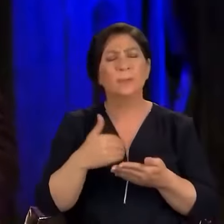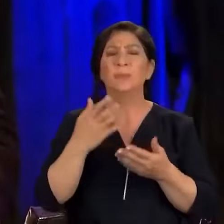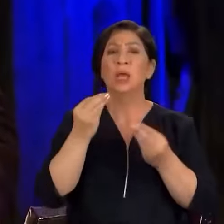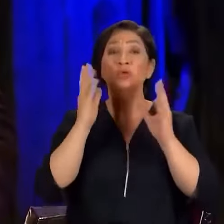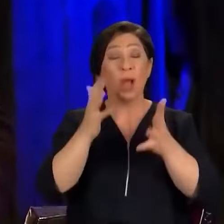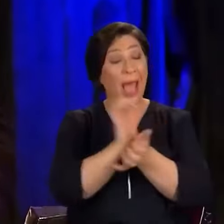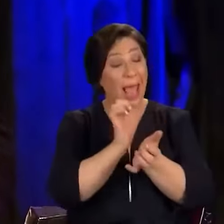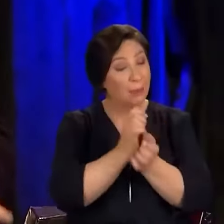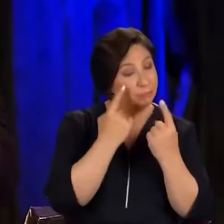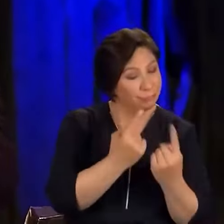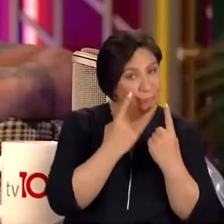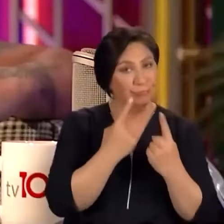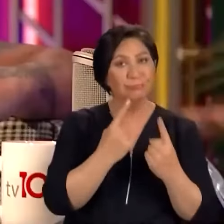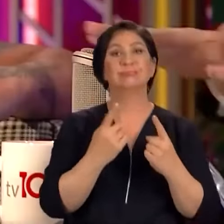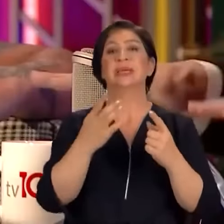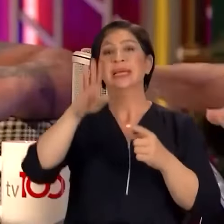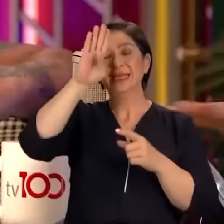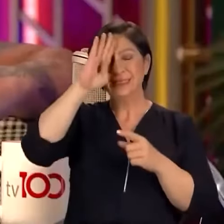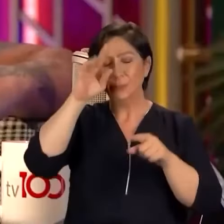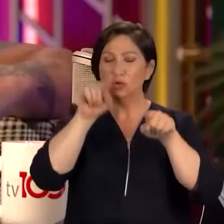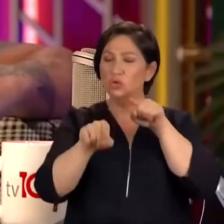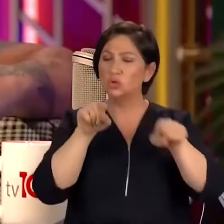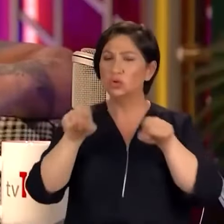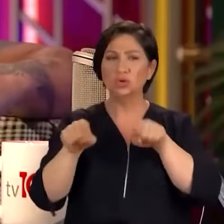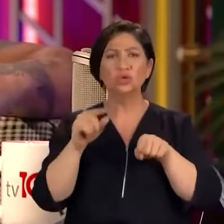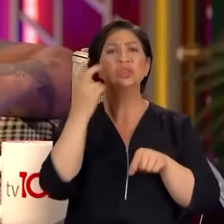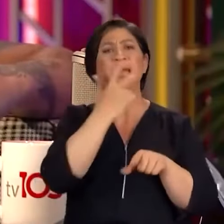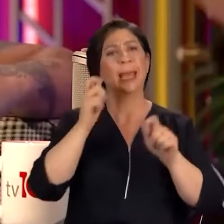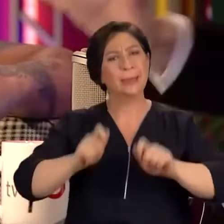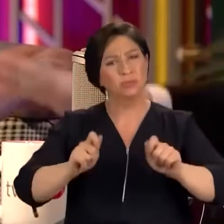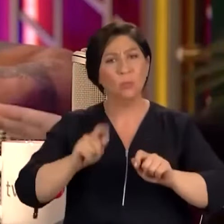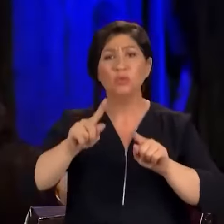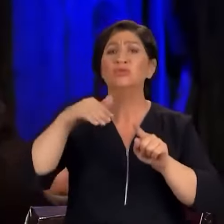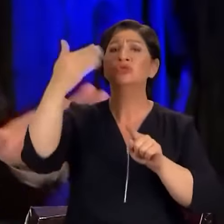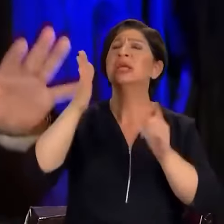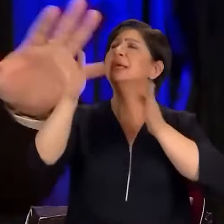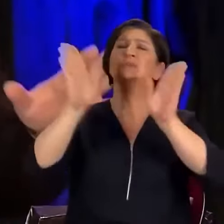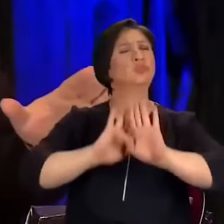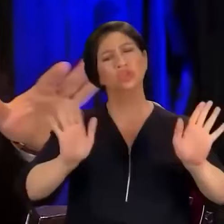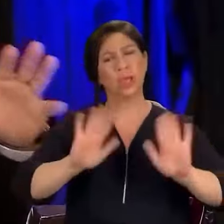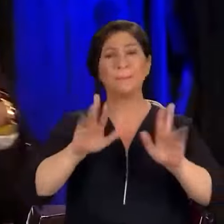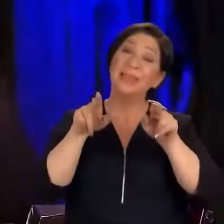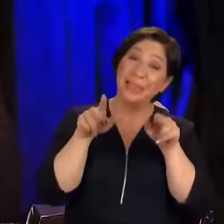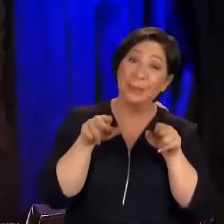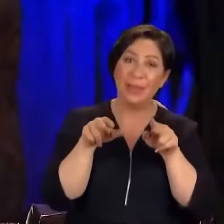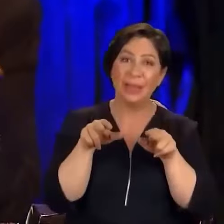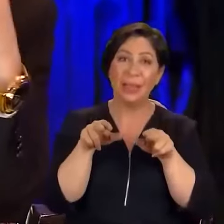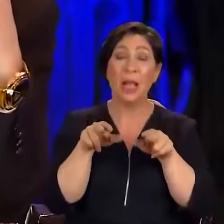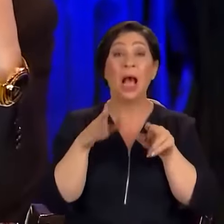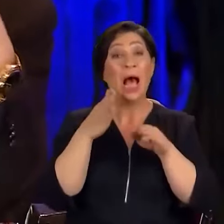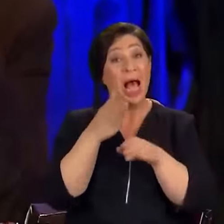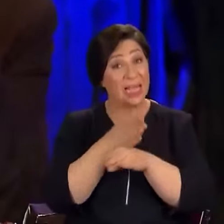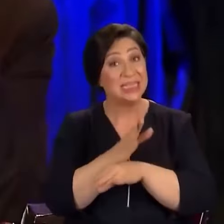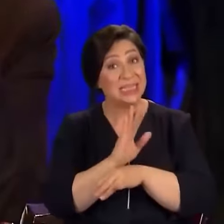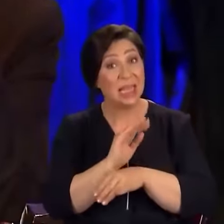çok aileme vakit ayıracağım. Evet. İşte İstanbul'da şu mekanlarda çıkacağım. Bunun dışında hiçbir mekanda çıkmayacağım. Hı-hı. Vesaire.